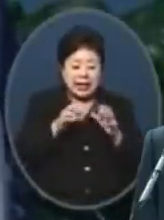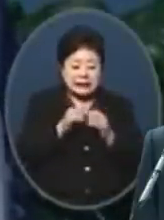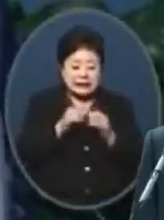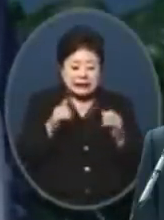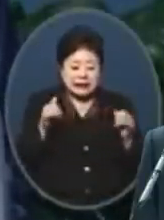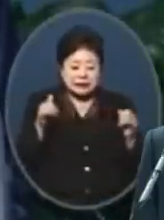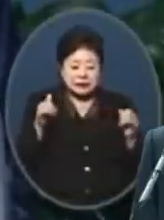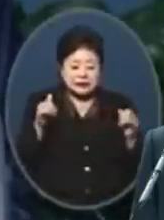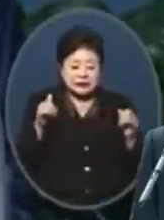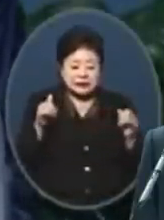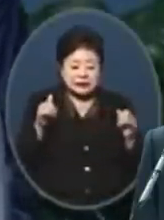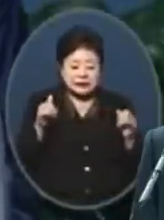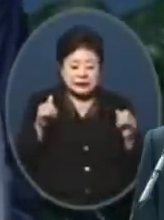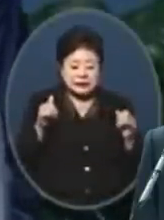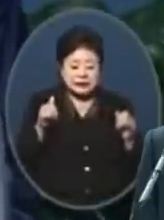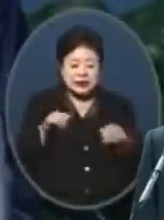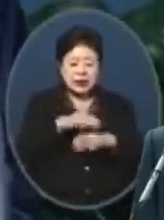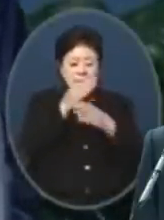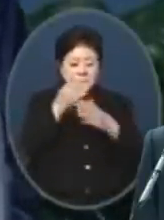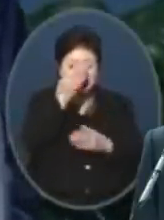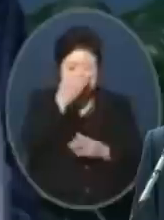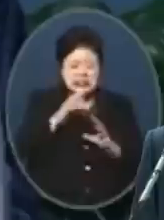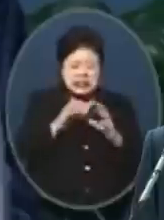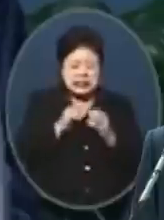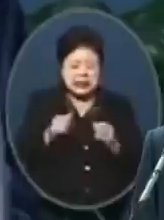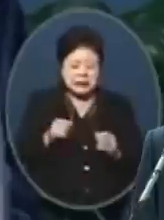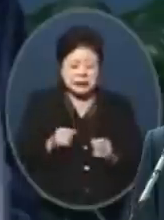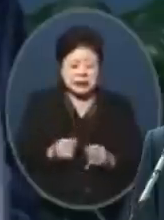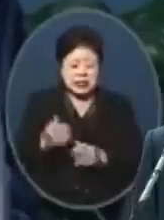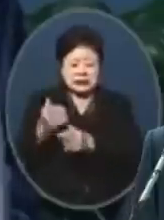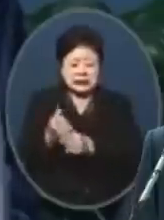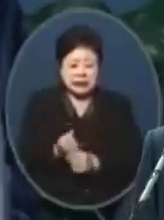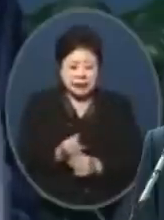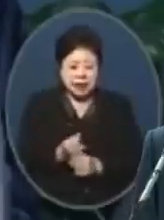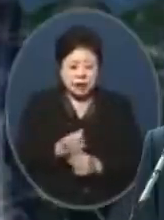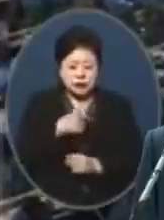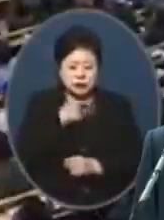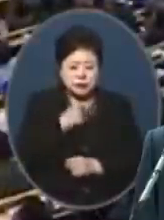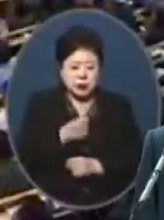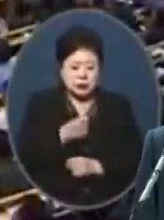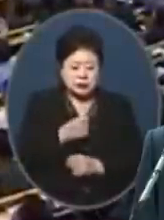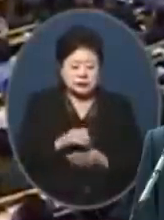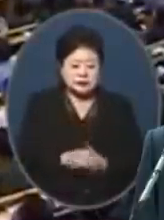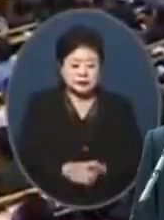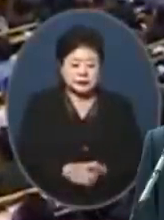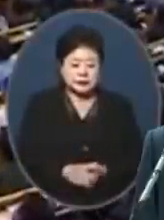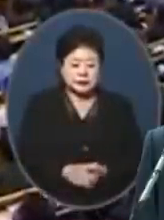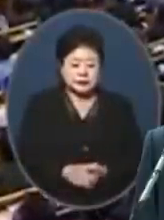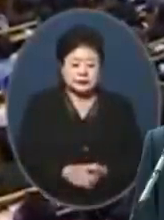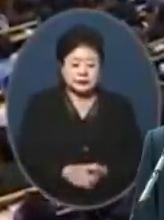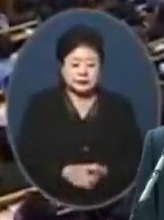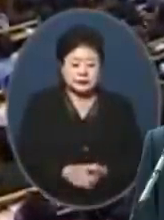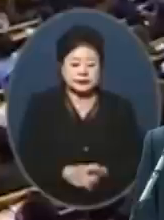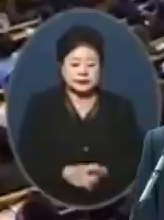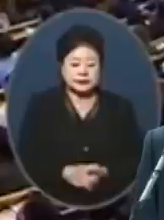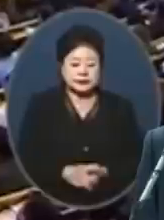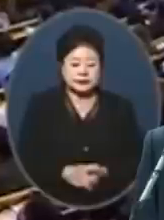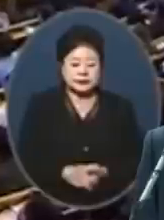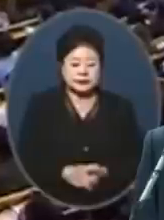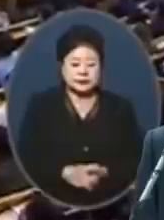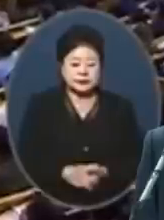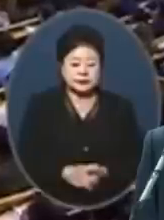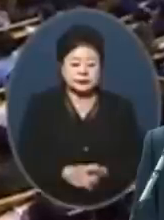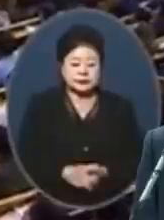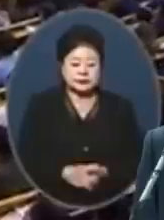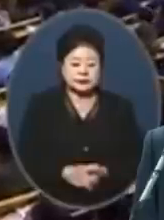사람들을 모두 다 이스라엘 백성을 잡아놓고 싶었습니다. So you can imagine Pharaoh and all the people of Egypt